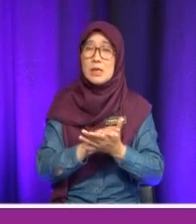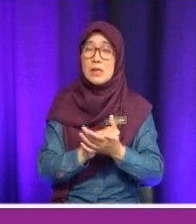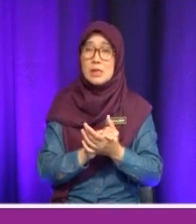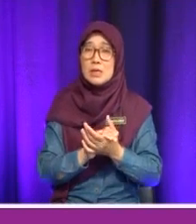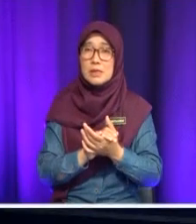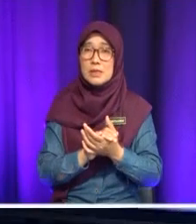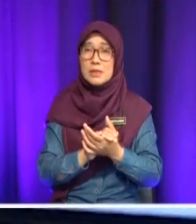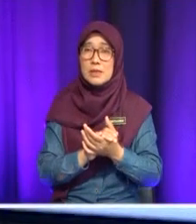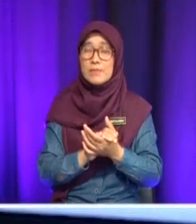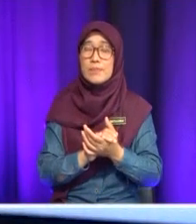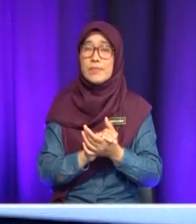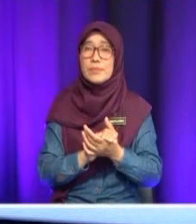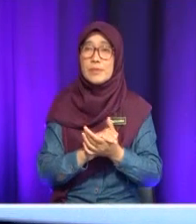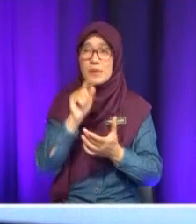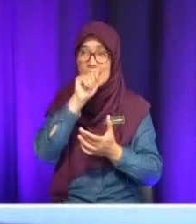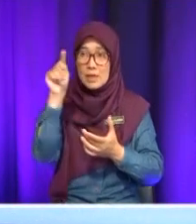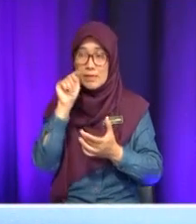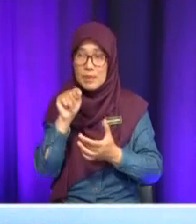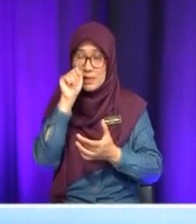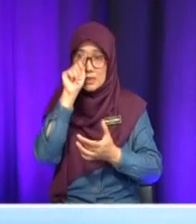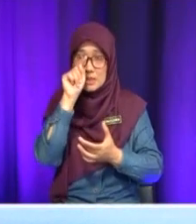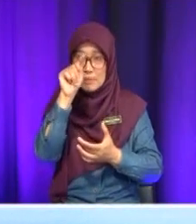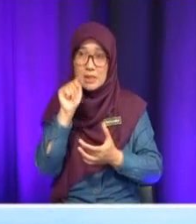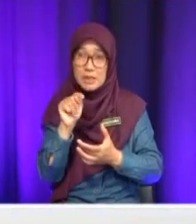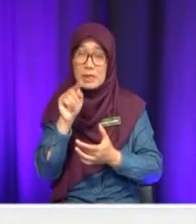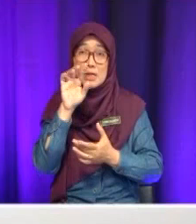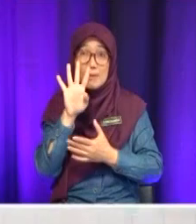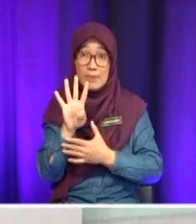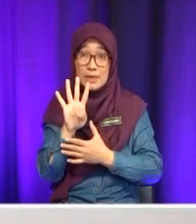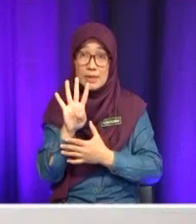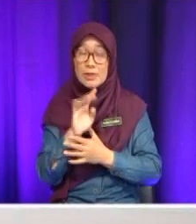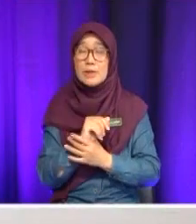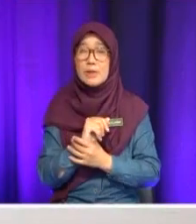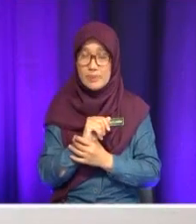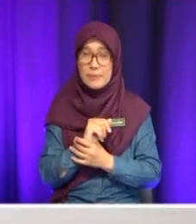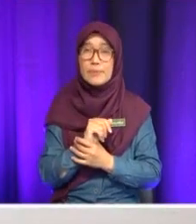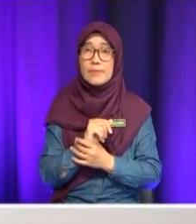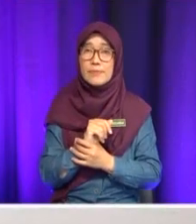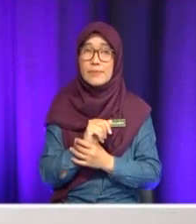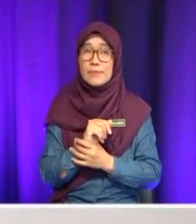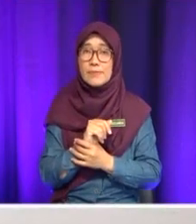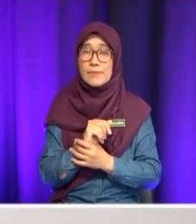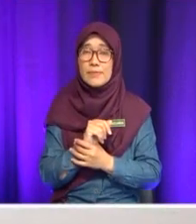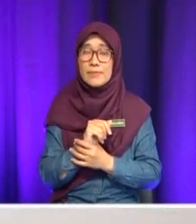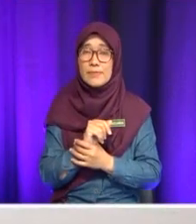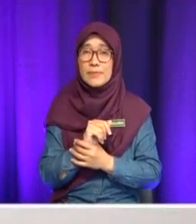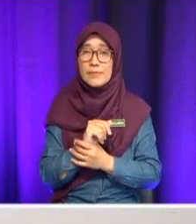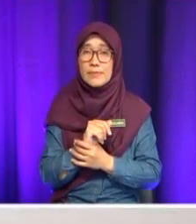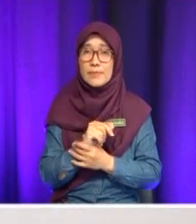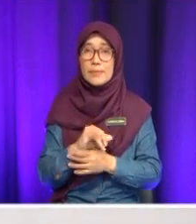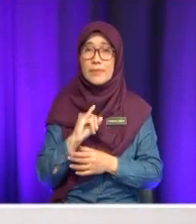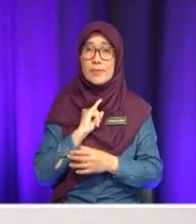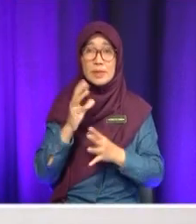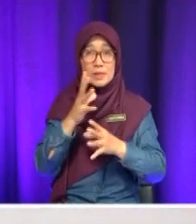bahagia dengan bahagia dengan empat Cikgu inilah empat objek betul oke berapa jawaban saya